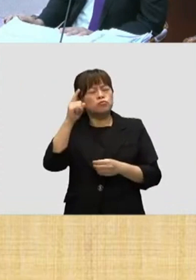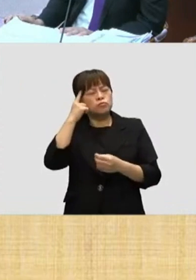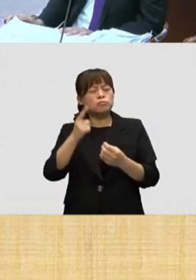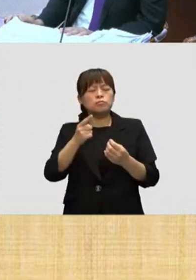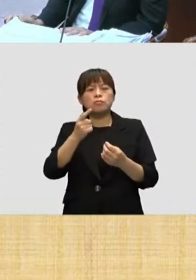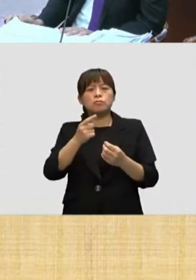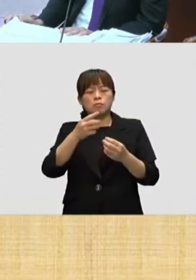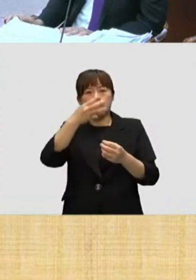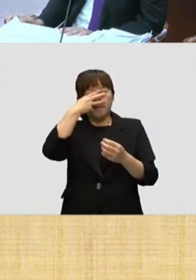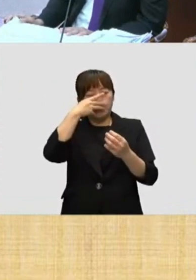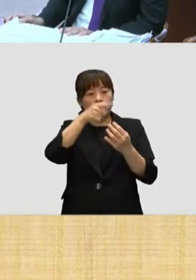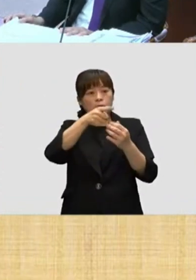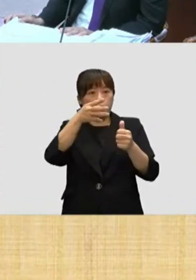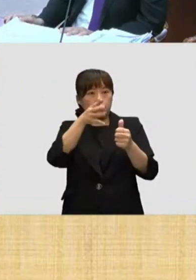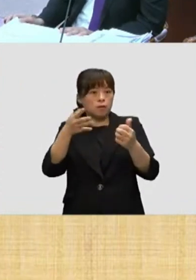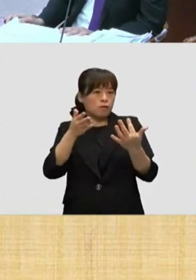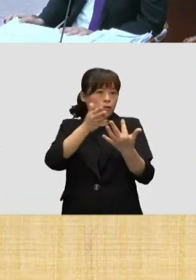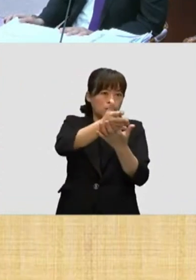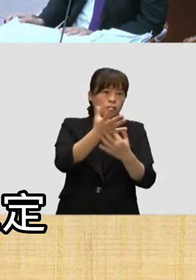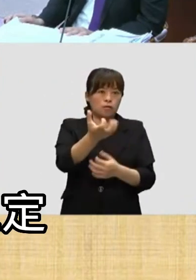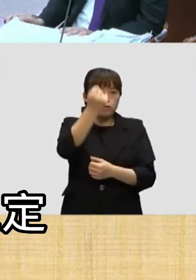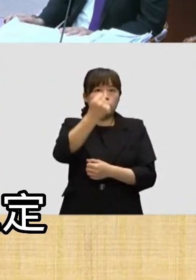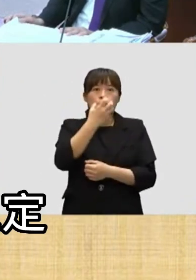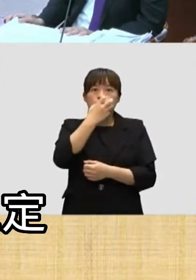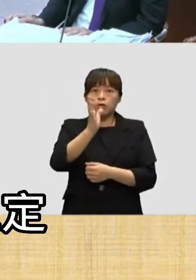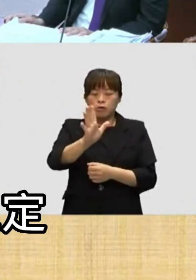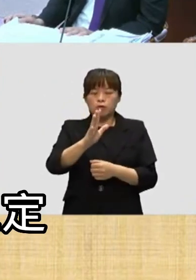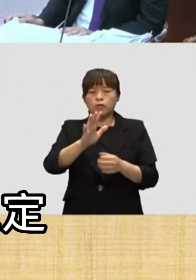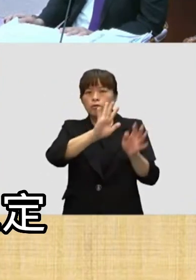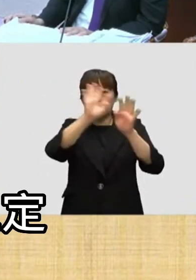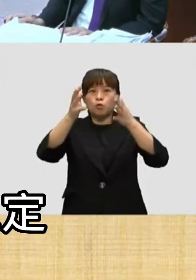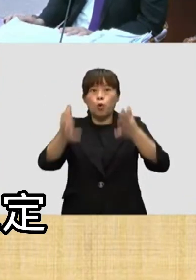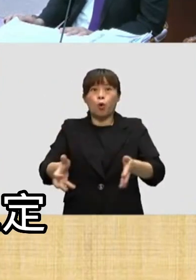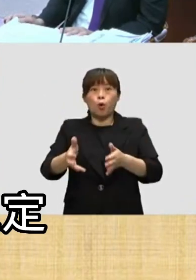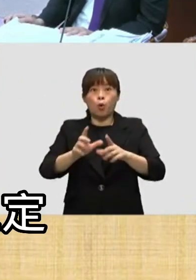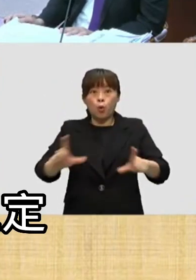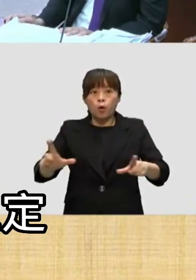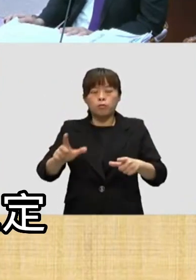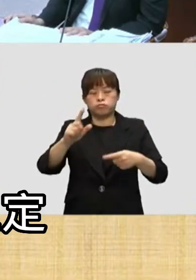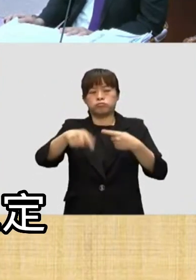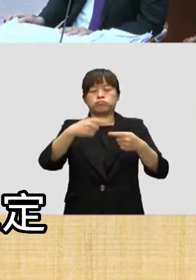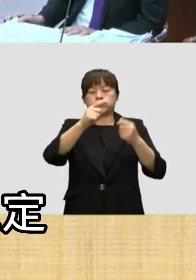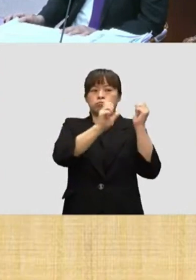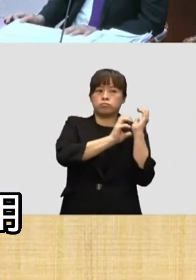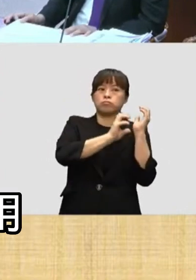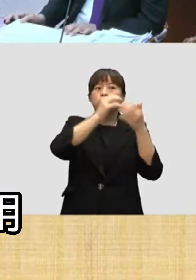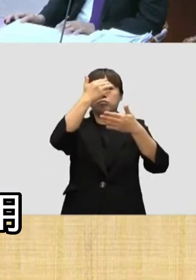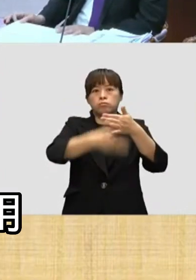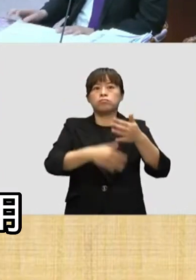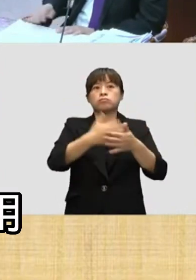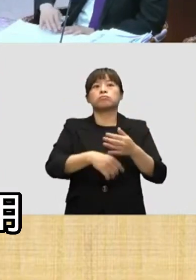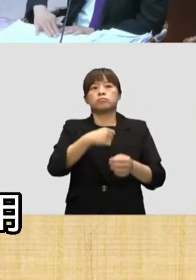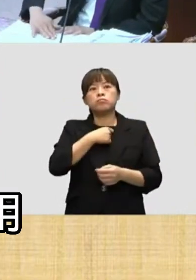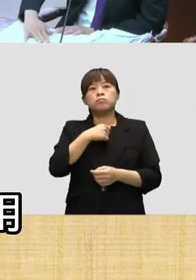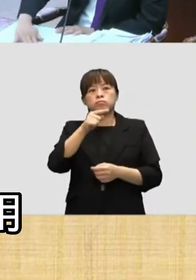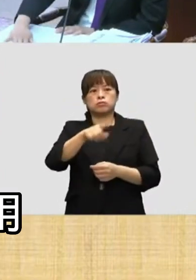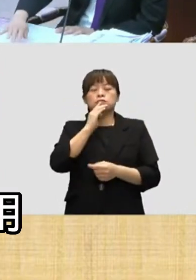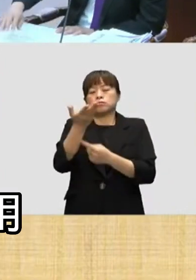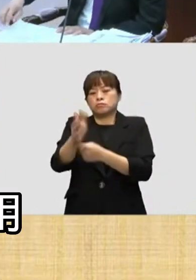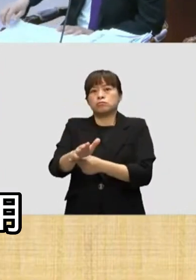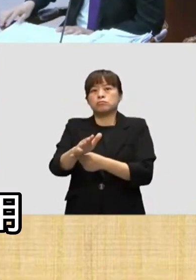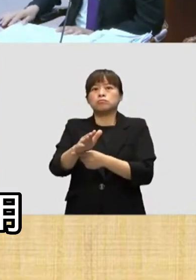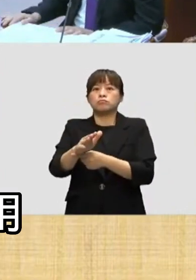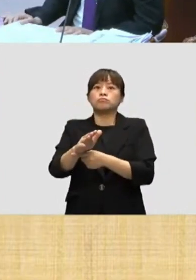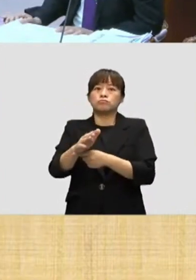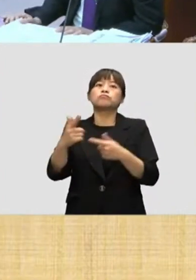告受训示审判权利且情节重大，应减轻其刑的规定也有死刑案件